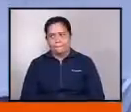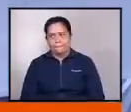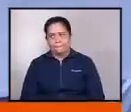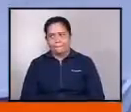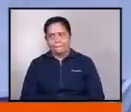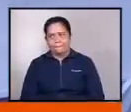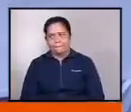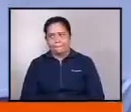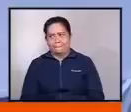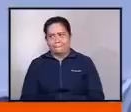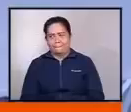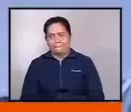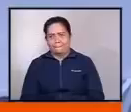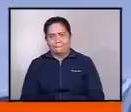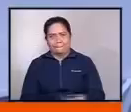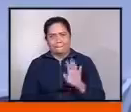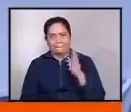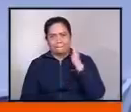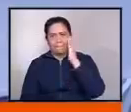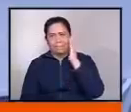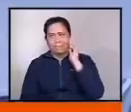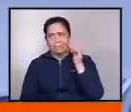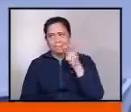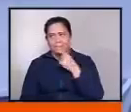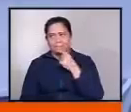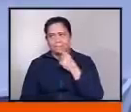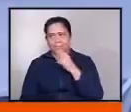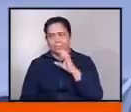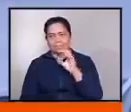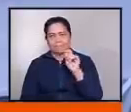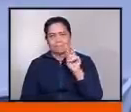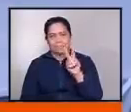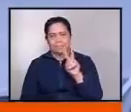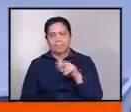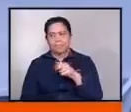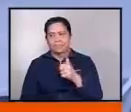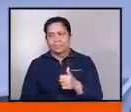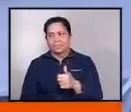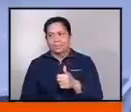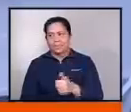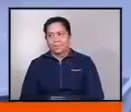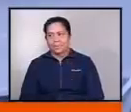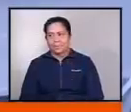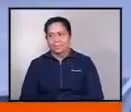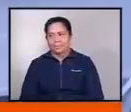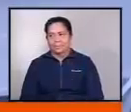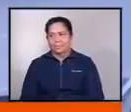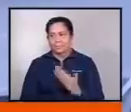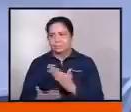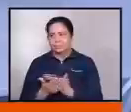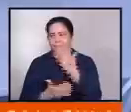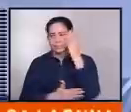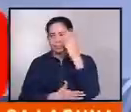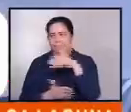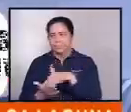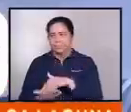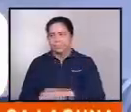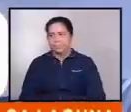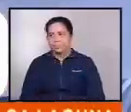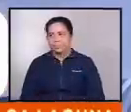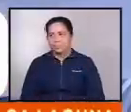Okay. Alam ko na yun, CCTV. Nakalagay na rito. Magandang tanghali ulit, madam.